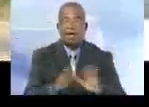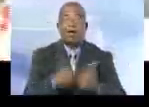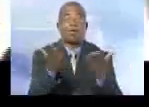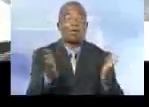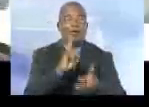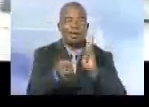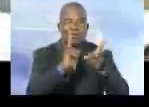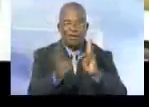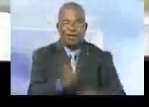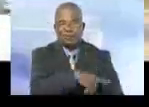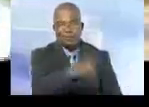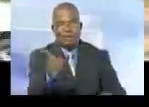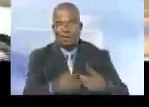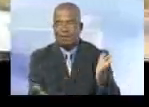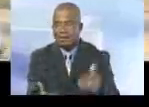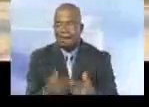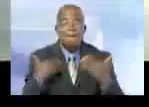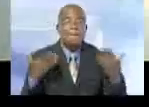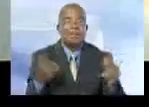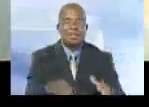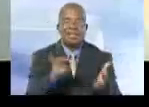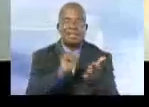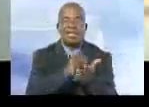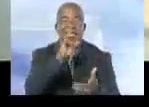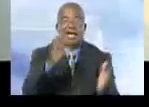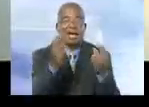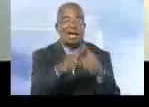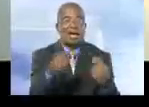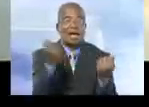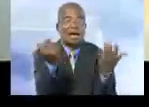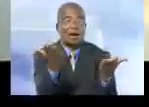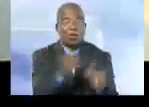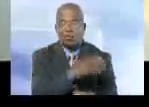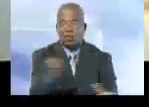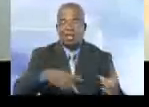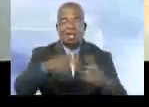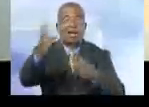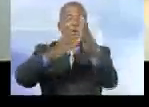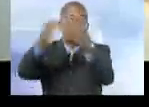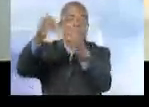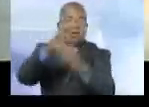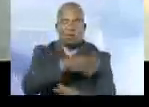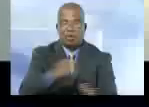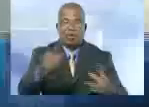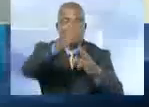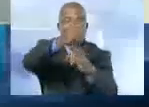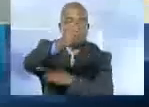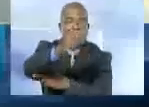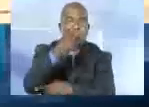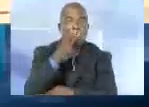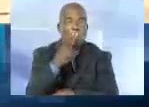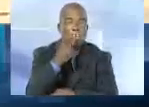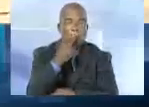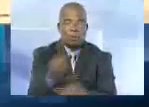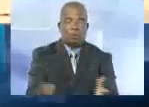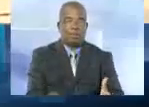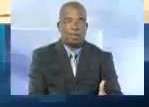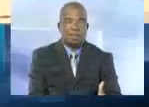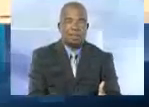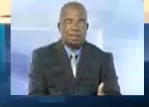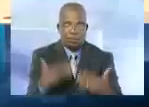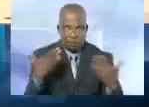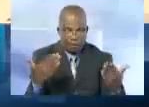Henri Conan Bédier, c'est-à-dire une voie dans chaque sens. Les techniciens indiquent par exemple que les automobilistes en provenance de Yopougon,